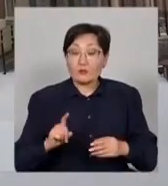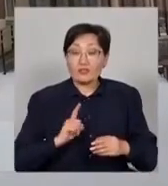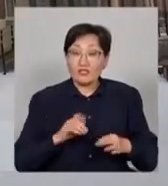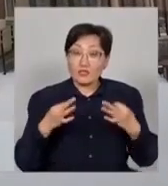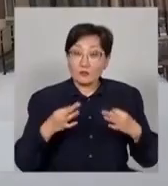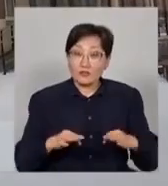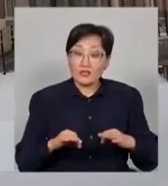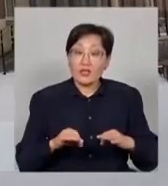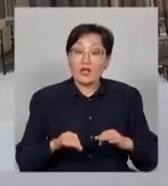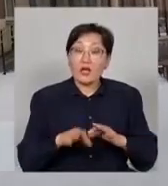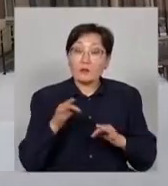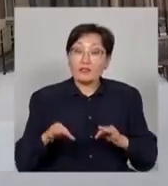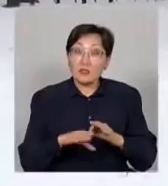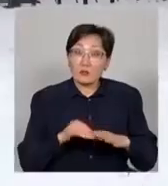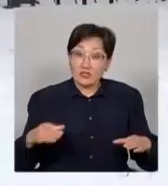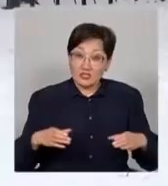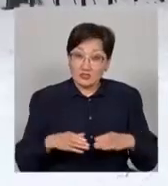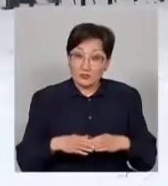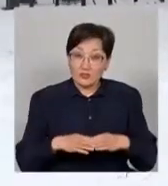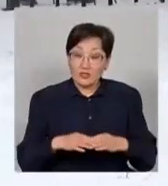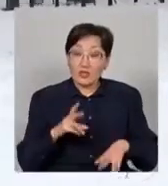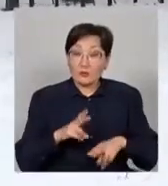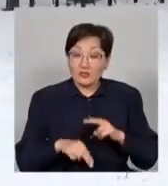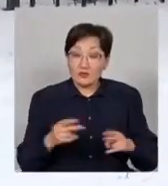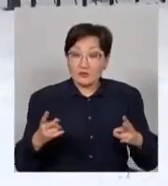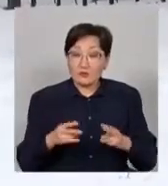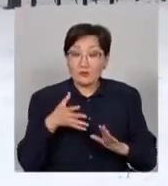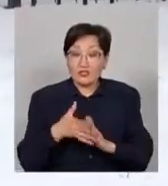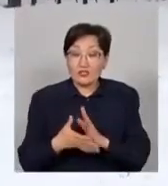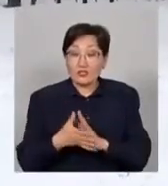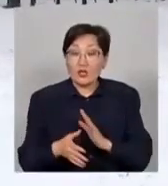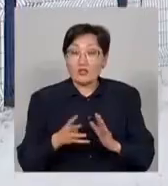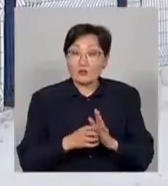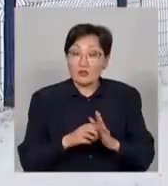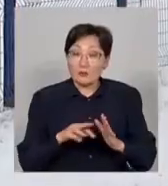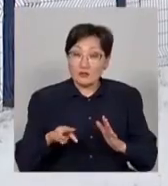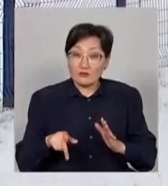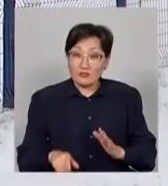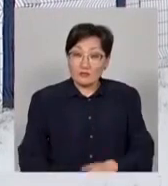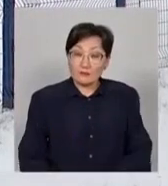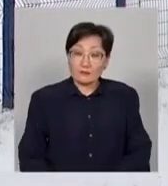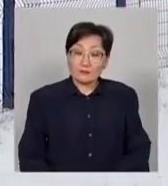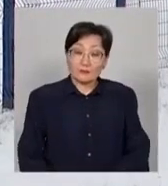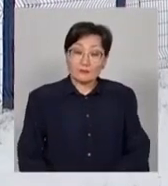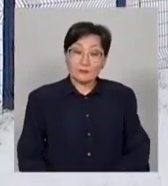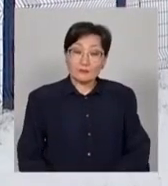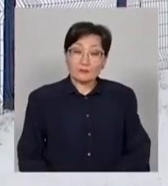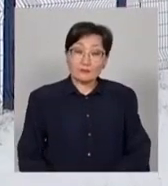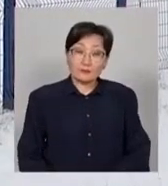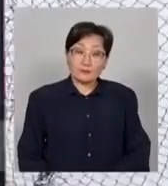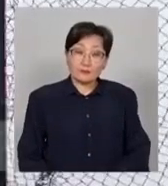одобрение на сессии областного масла я замечу что на строительство нужно потратить более 900 миллионов тенге Максим Козлов